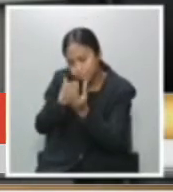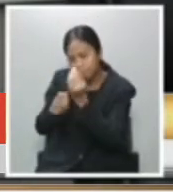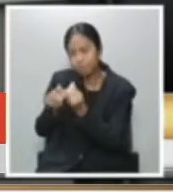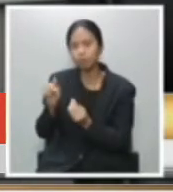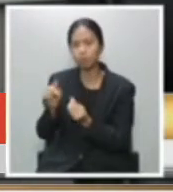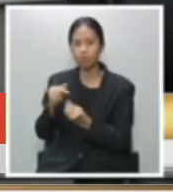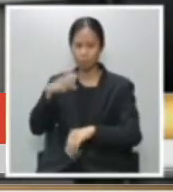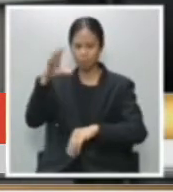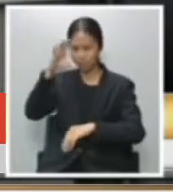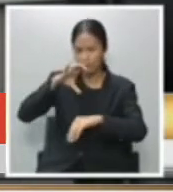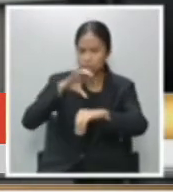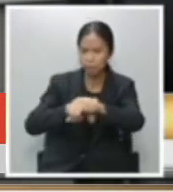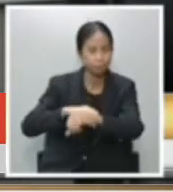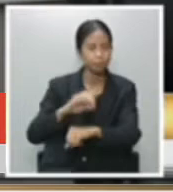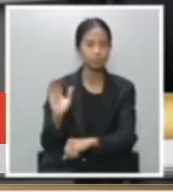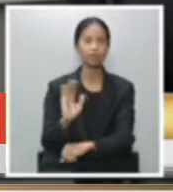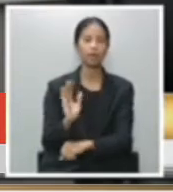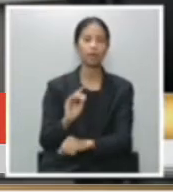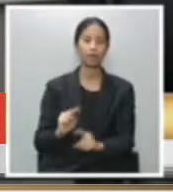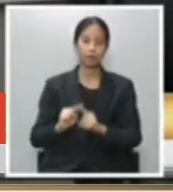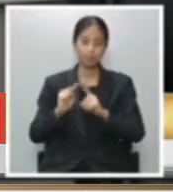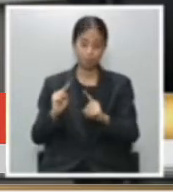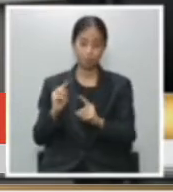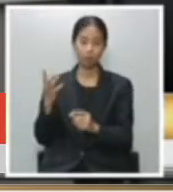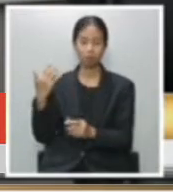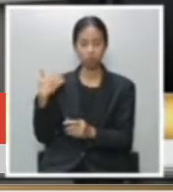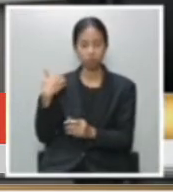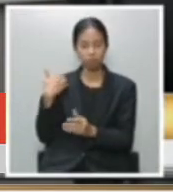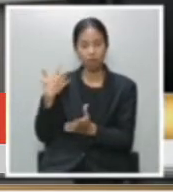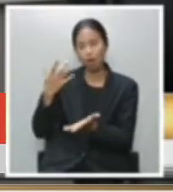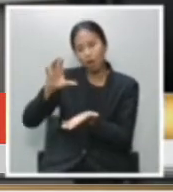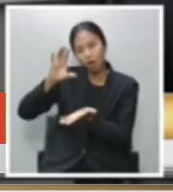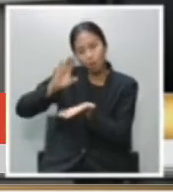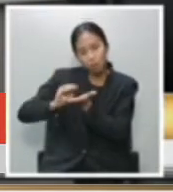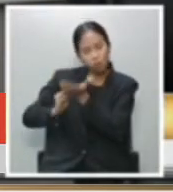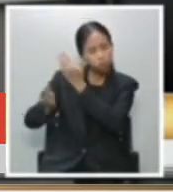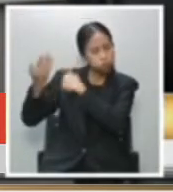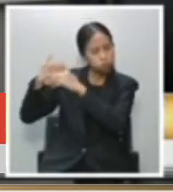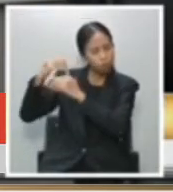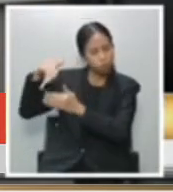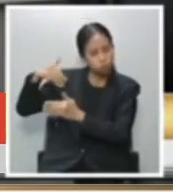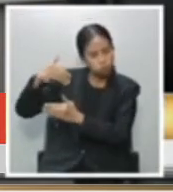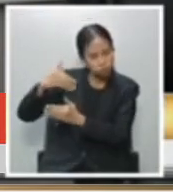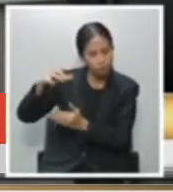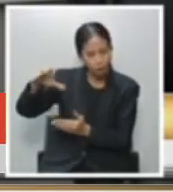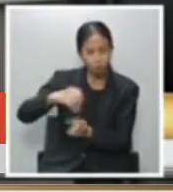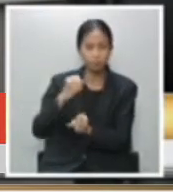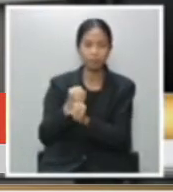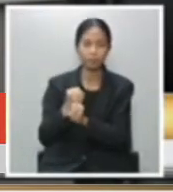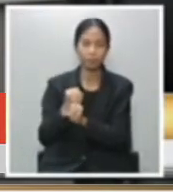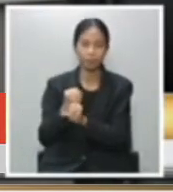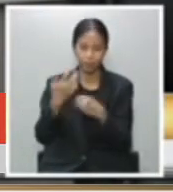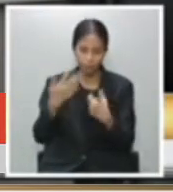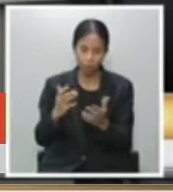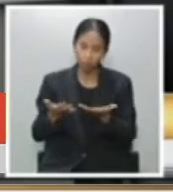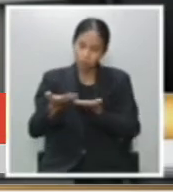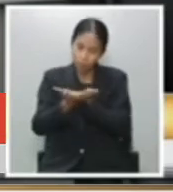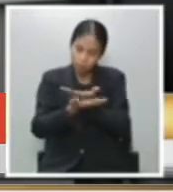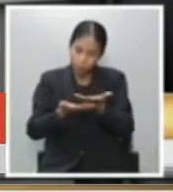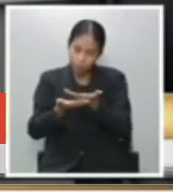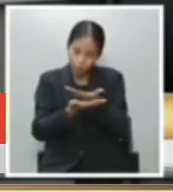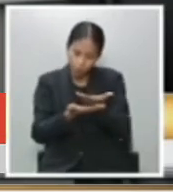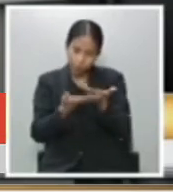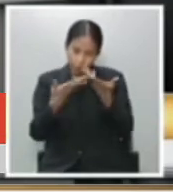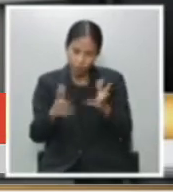ไม่ได้เอาผิดกับใครครับแต่เอาสิ่งนั้นมาเป็นตัวตั้งเป็นมาตรฐานในการพิจารณาเพื่อจะห